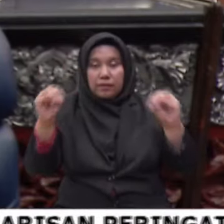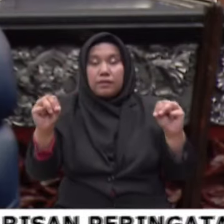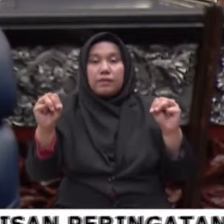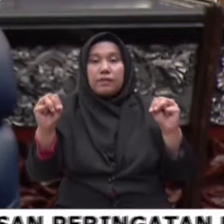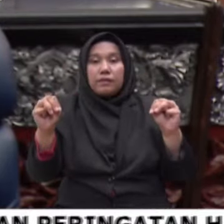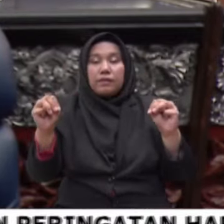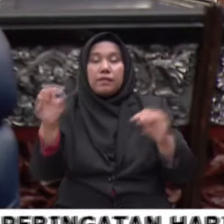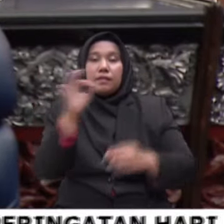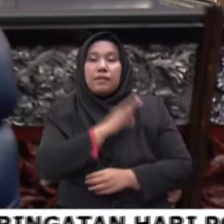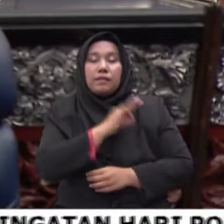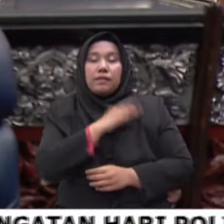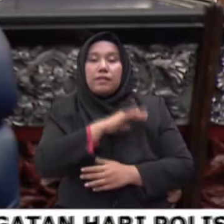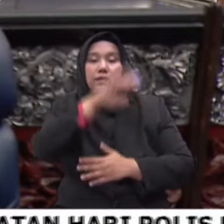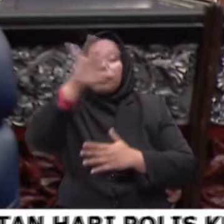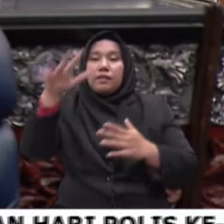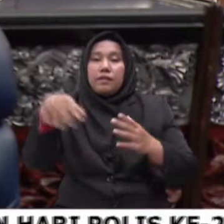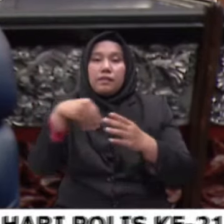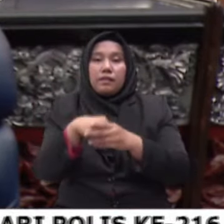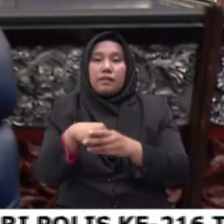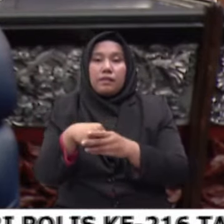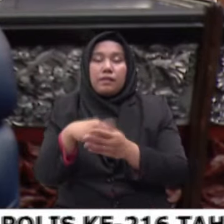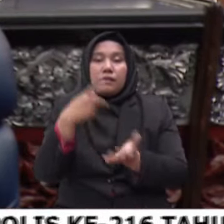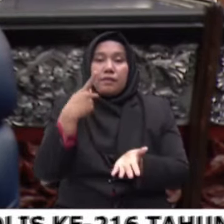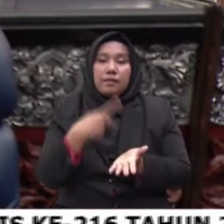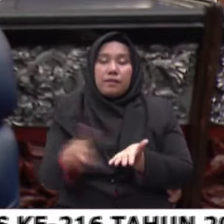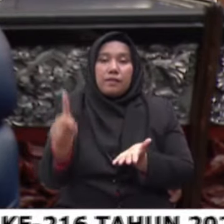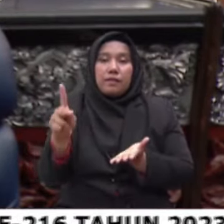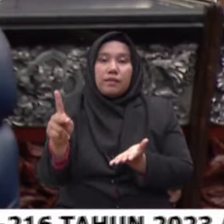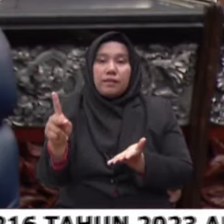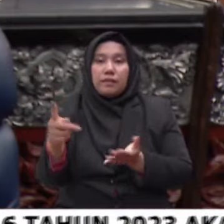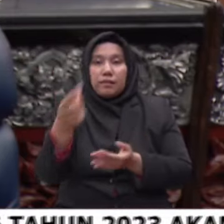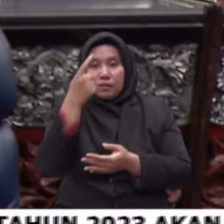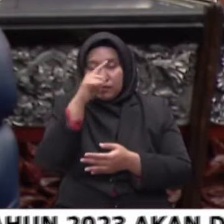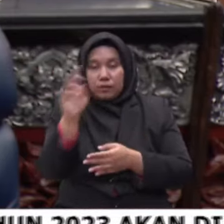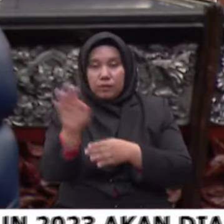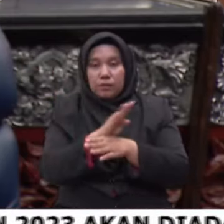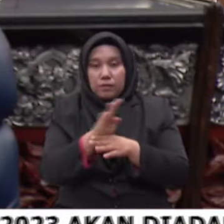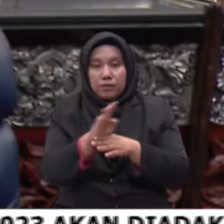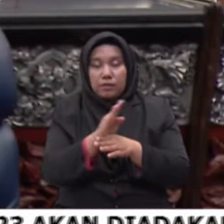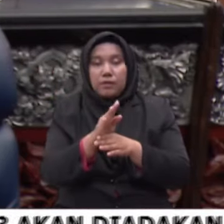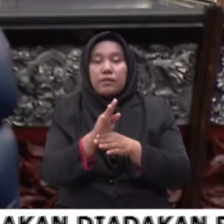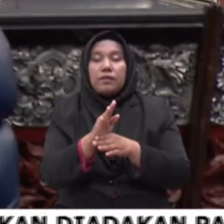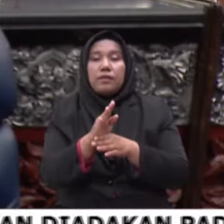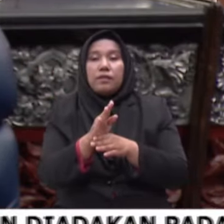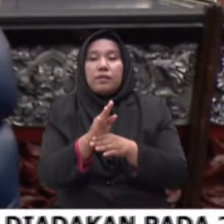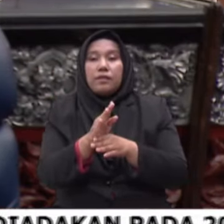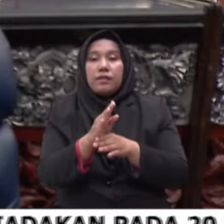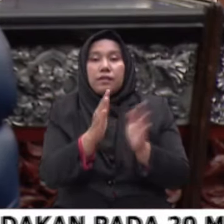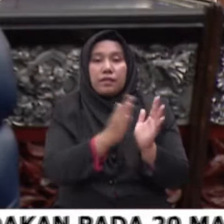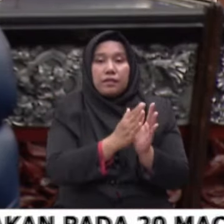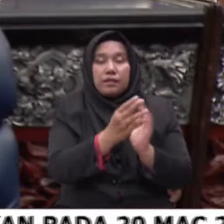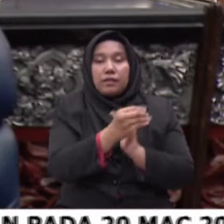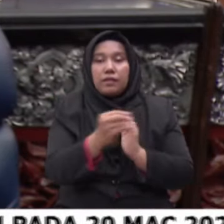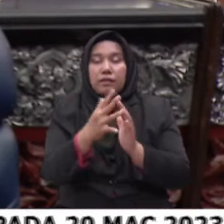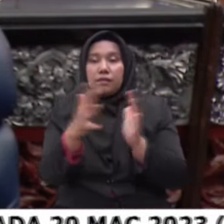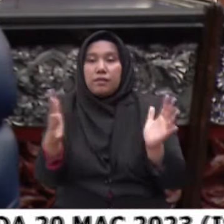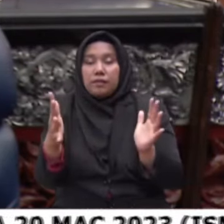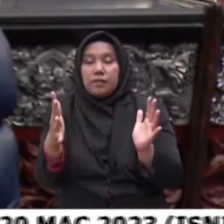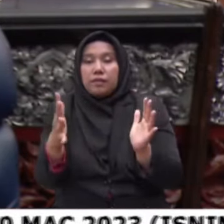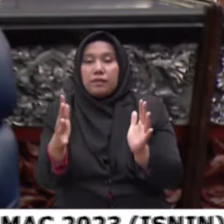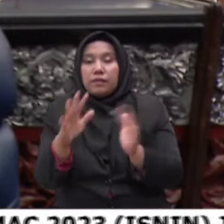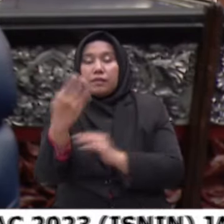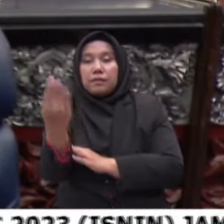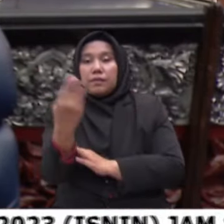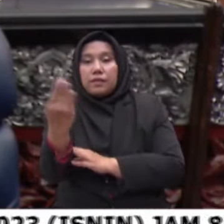inisiatif keseluruhan pembiayaan kepada perusahaan kecil dan sederhana sebanyak RM40